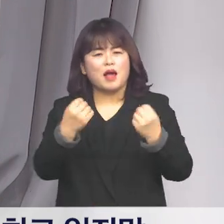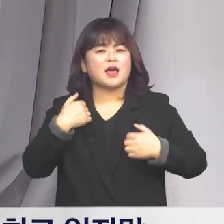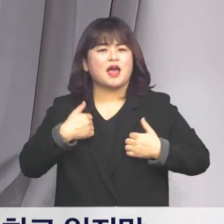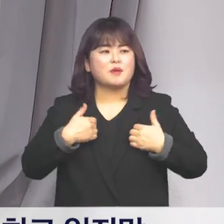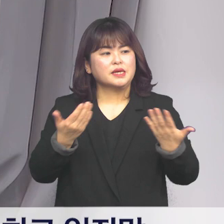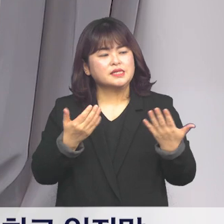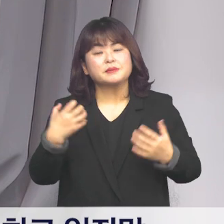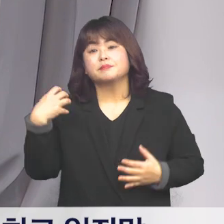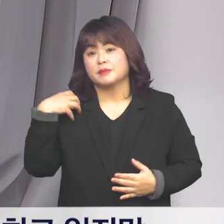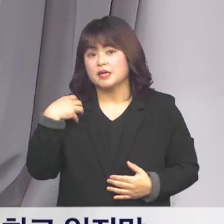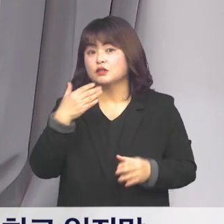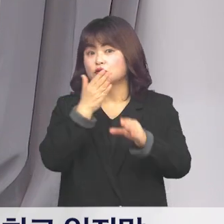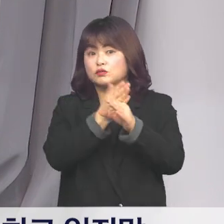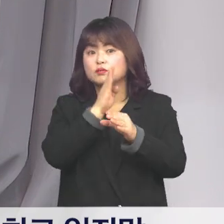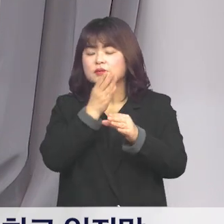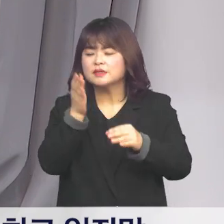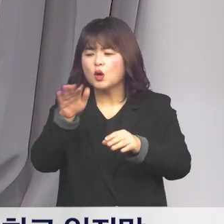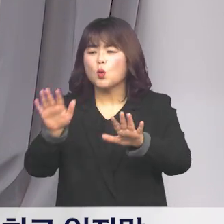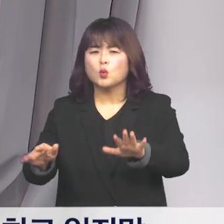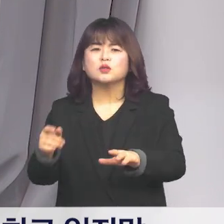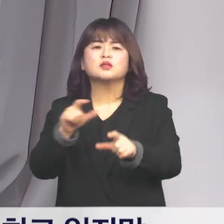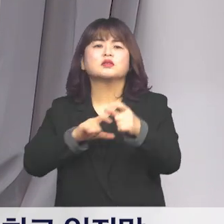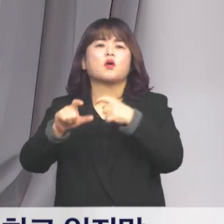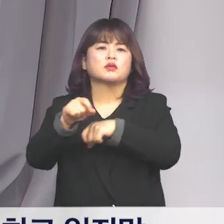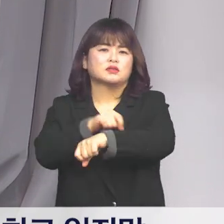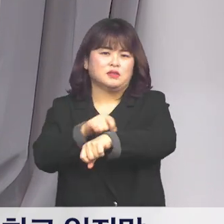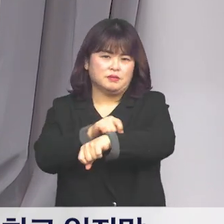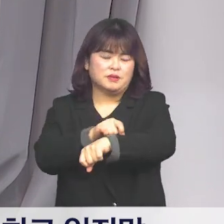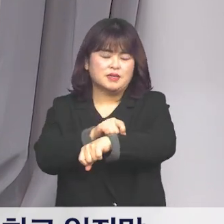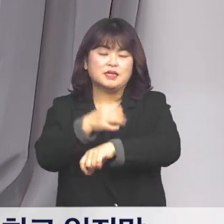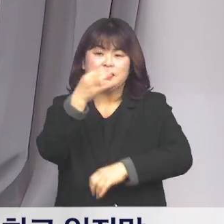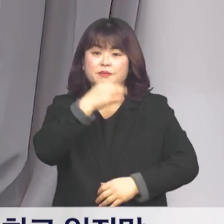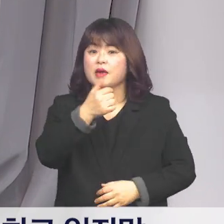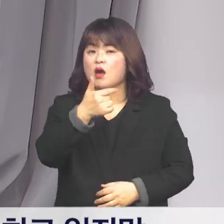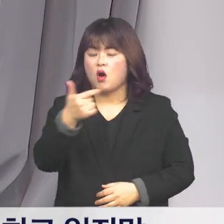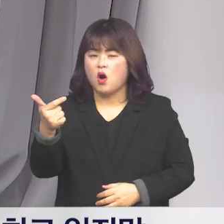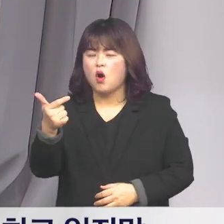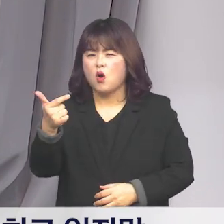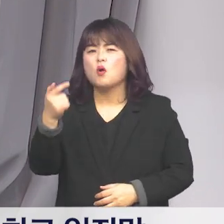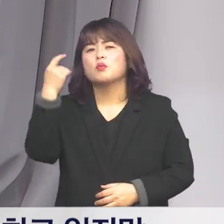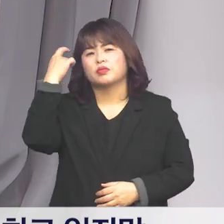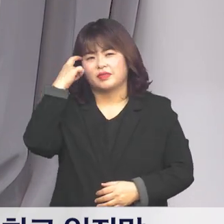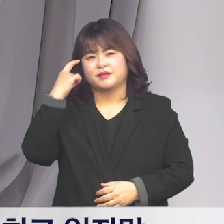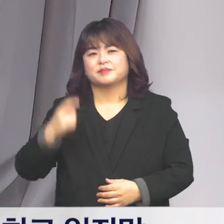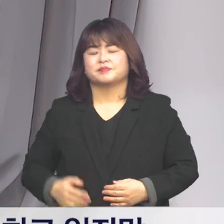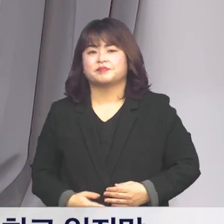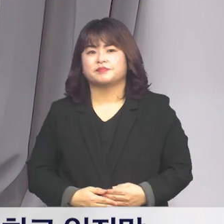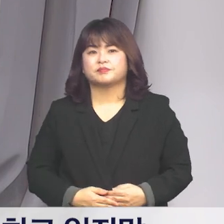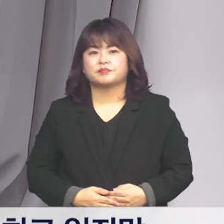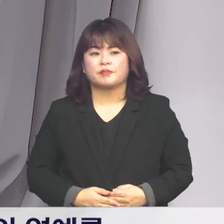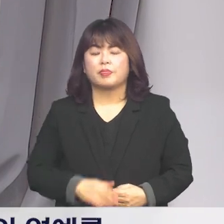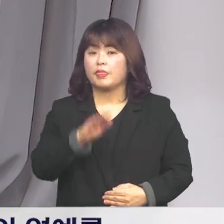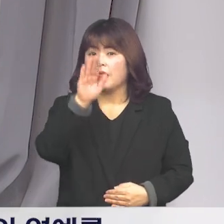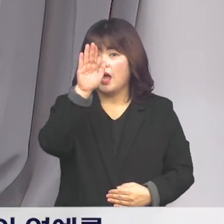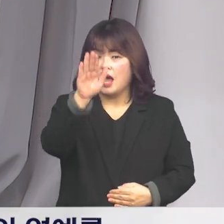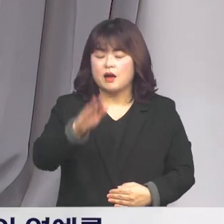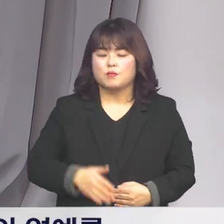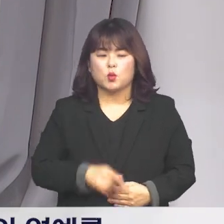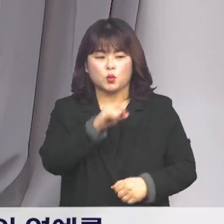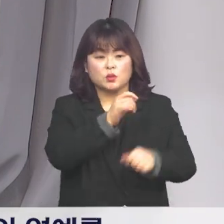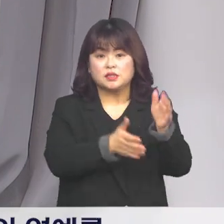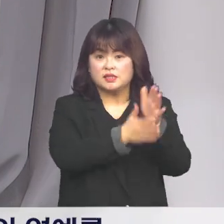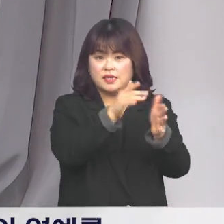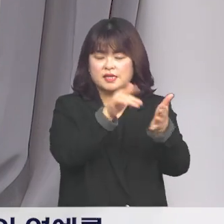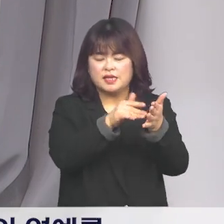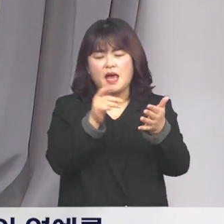기쁜 일을 하고 있지만 오늘 특별히 뜻깊고 보람을 느낍니다. 앞으로